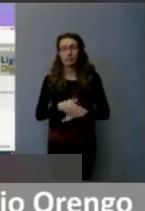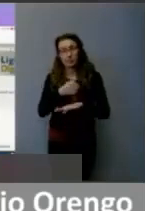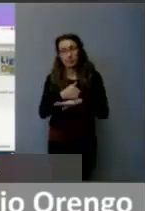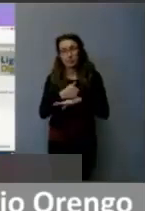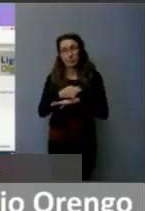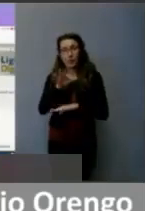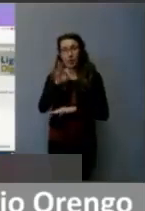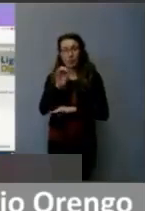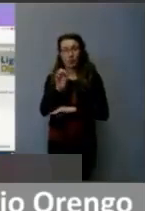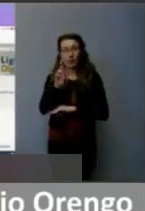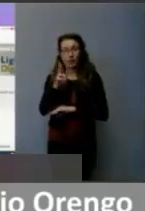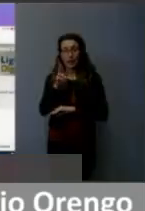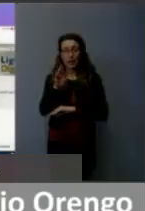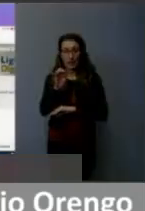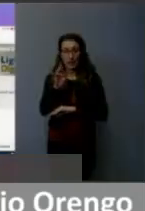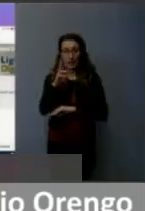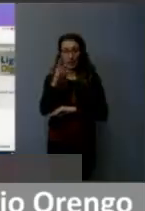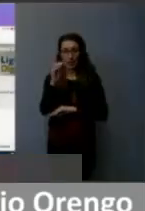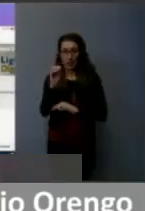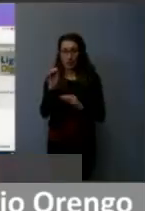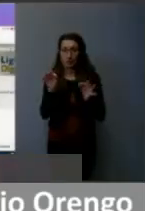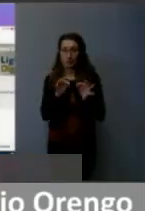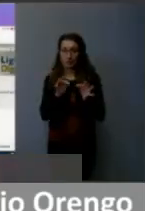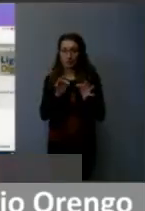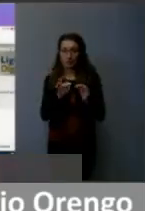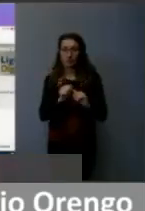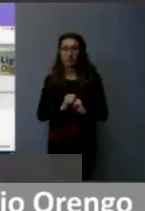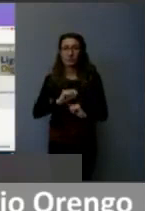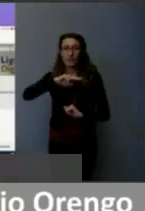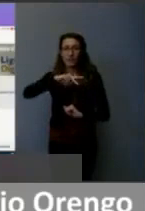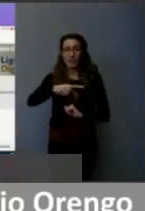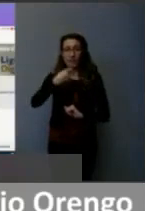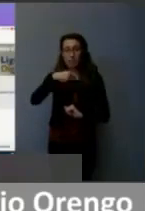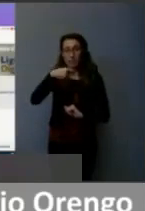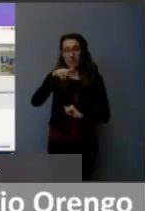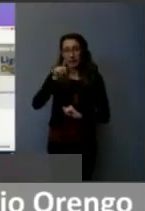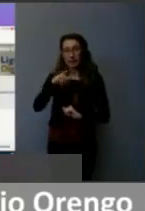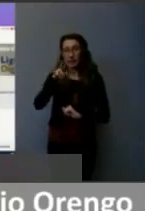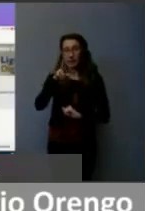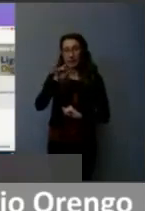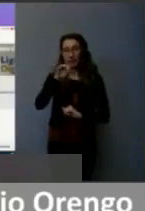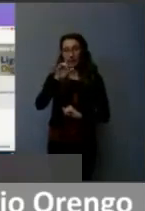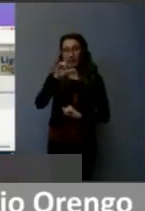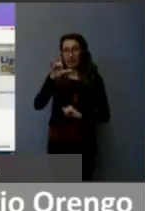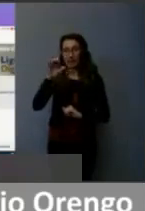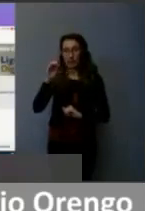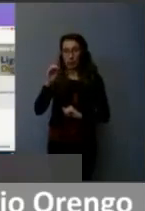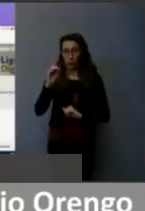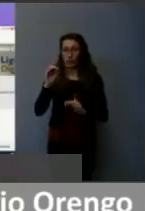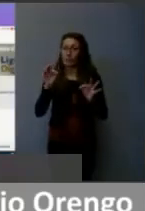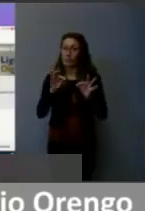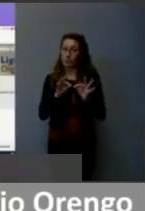Consigliere Ferrero. Favorevole. Vicepresidente Grillo. Favorevole.